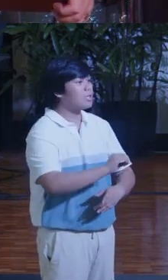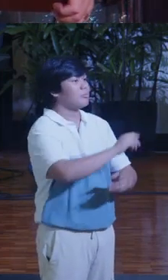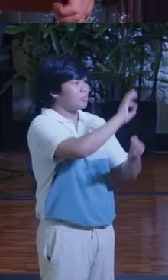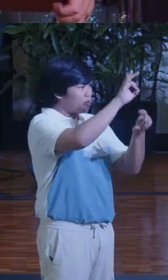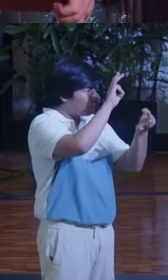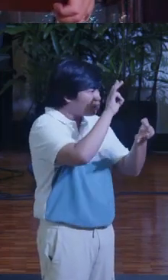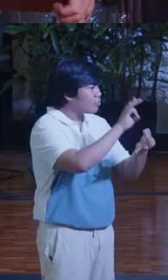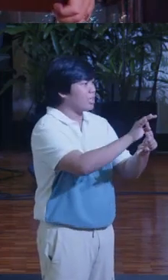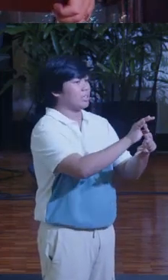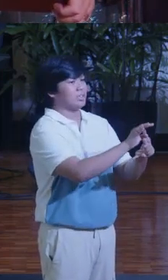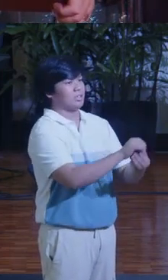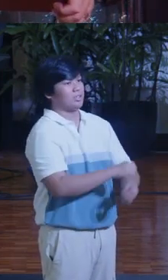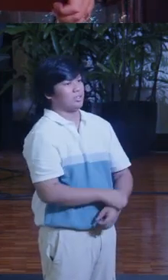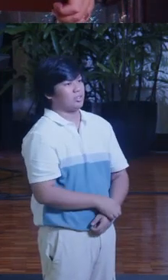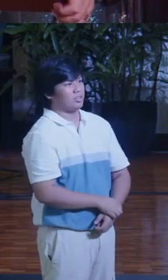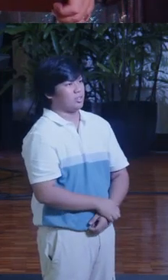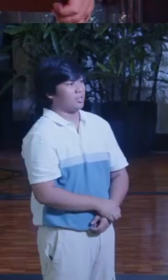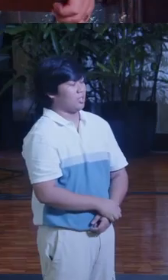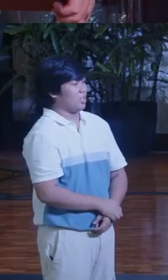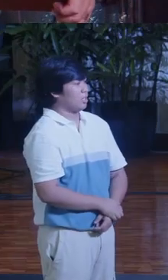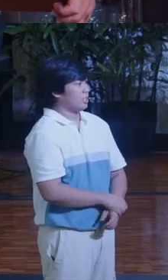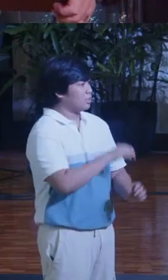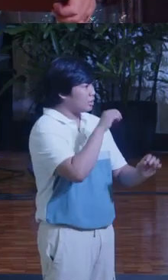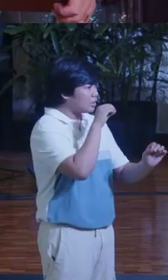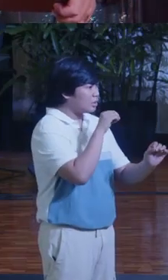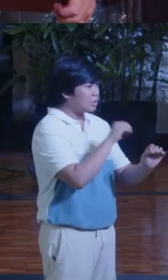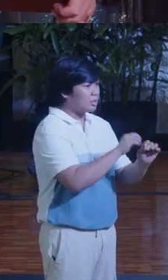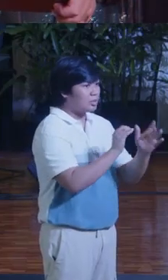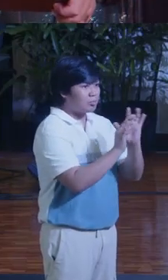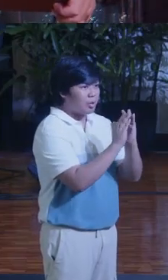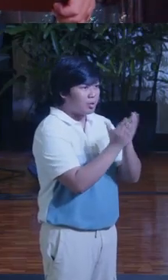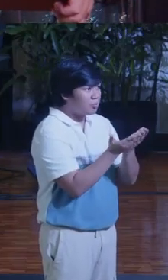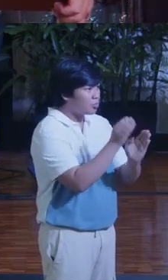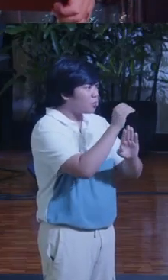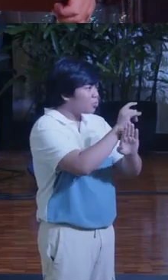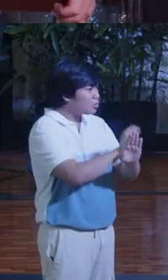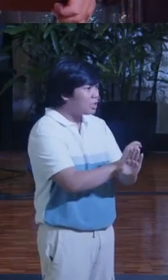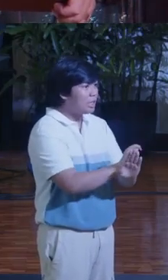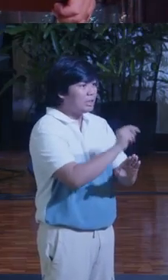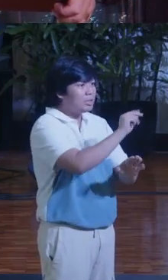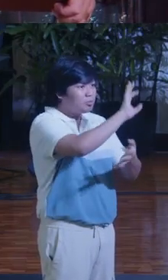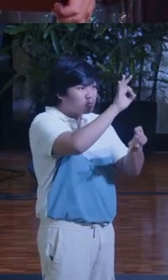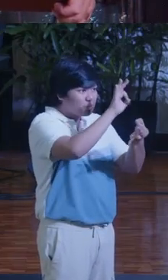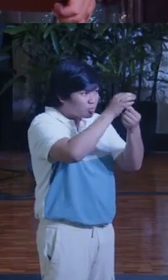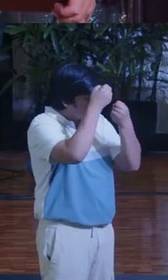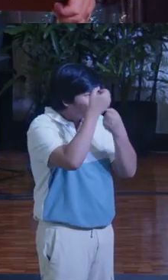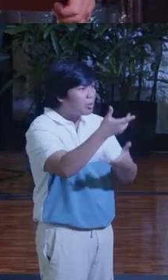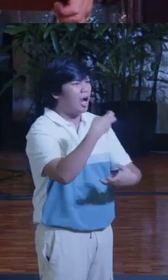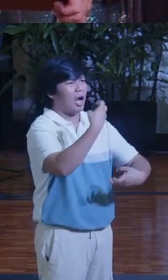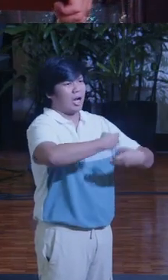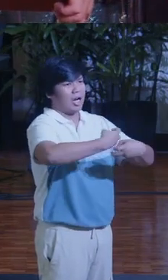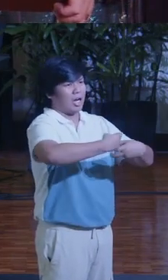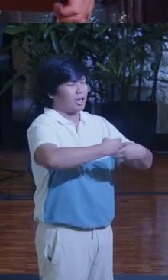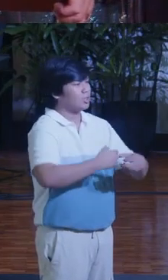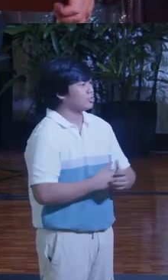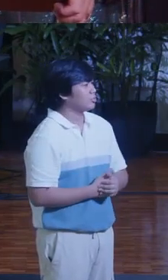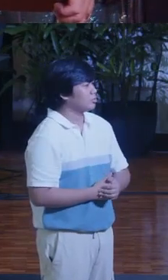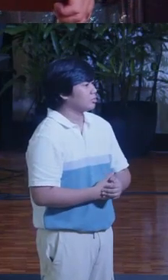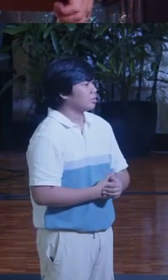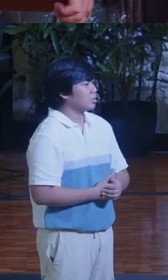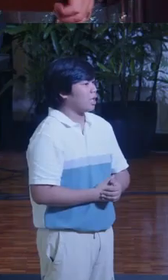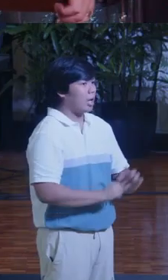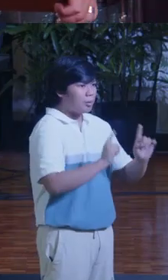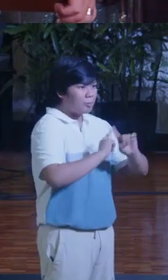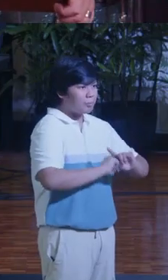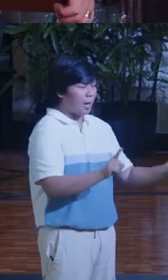perform them and to do them. Nasa Galatians chapter 3 verse 10. Tapos kinote niya